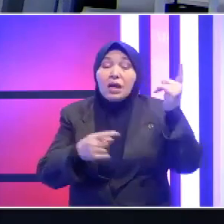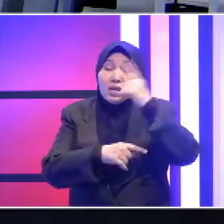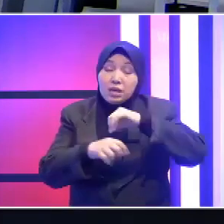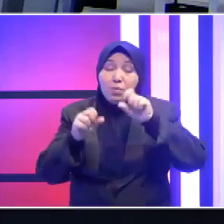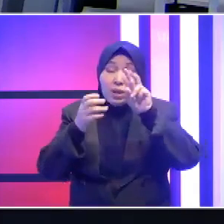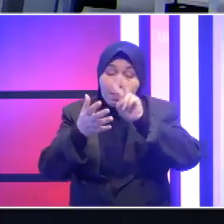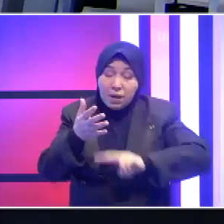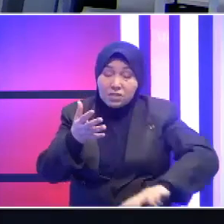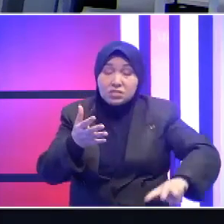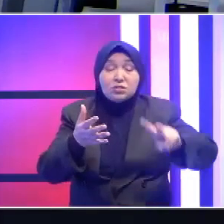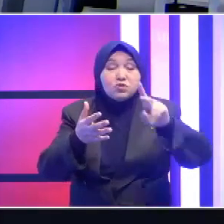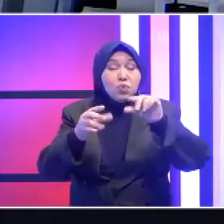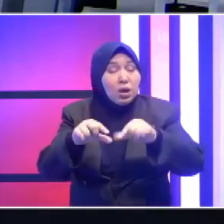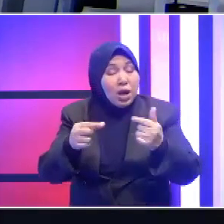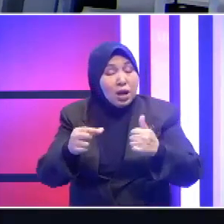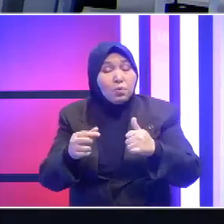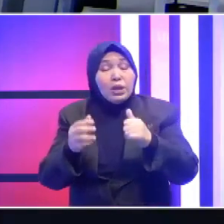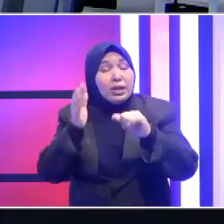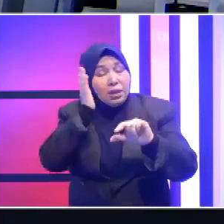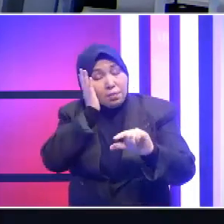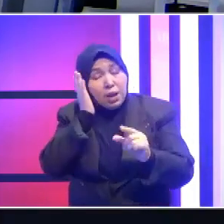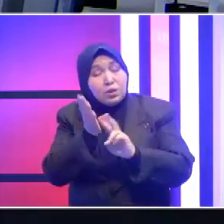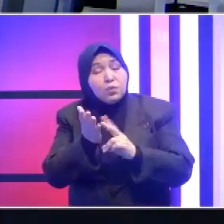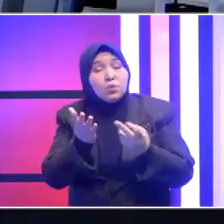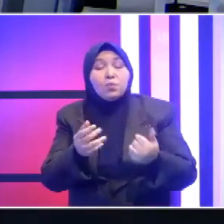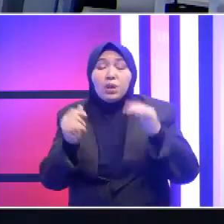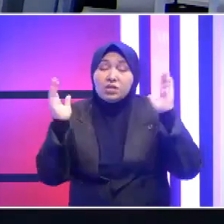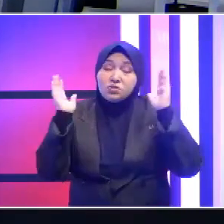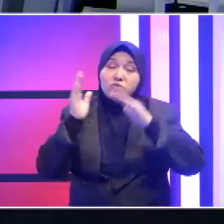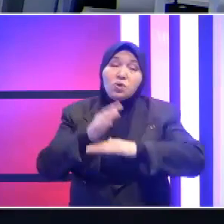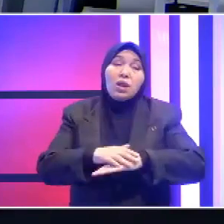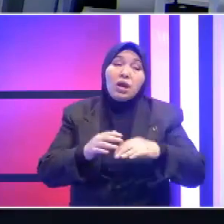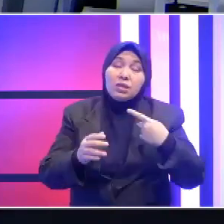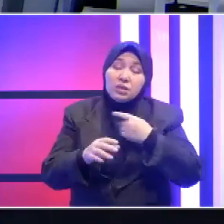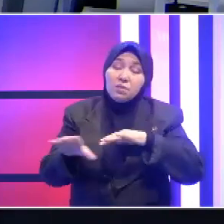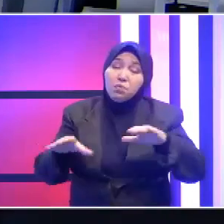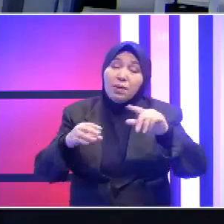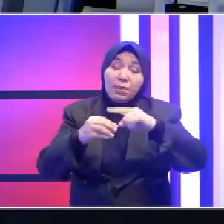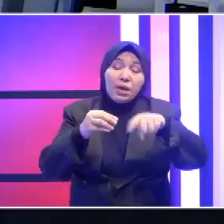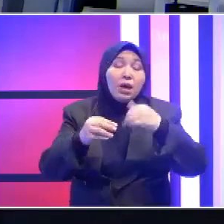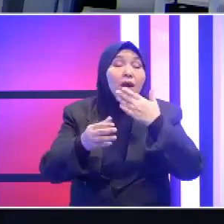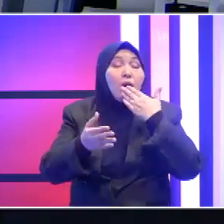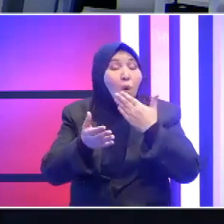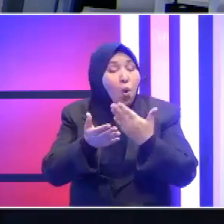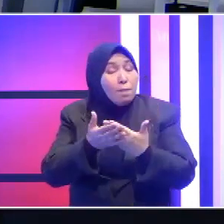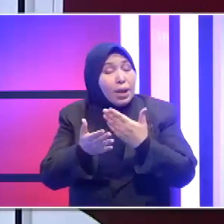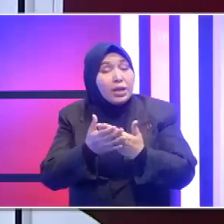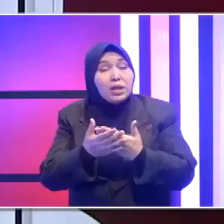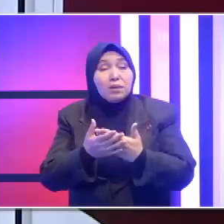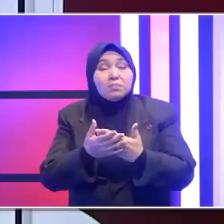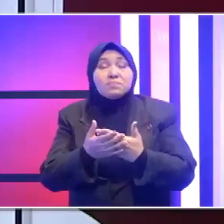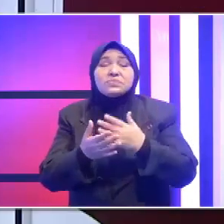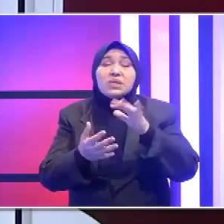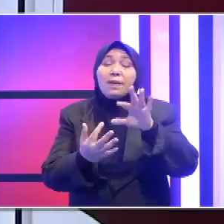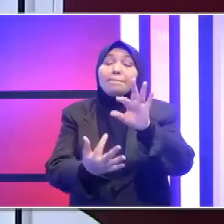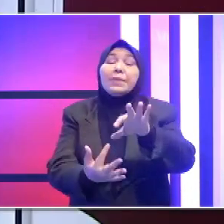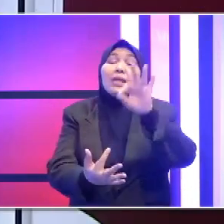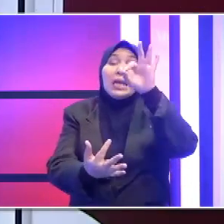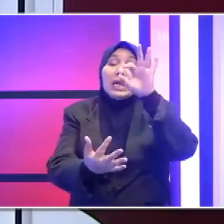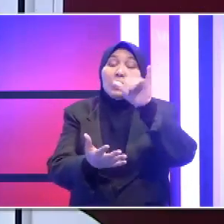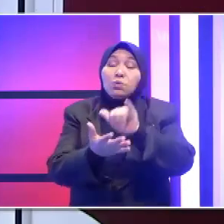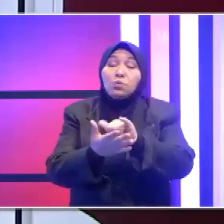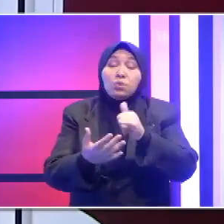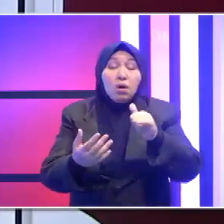baju ukuran boleh padamu bersama Ustadz Tirmidzi gitu boleh sembahyang kita buat pekage by sebenarnya yang pilih itu